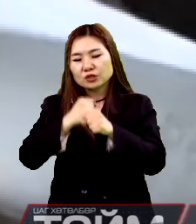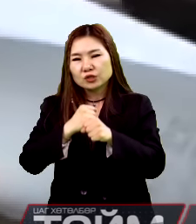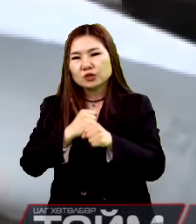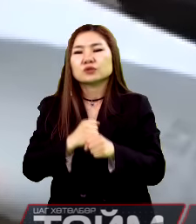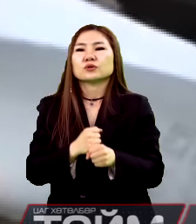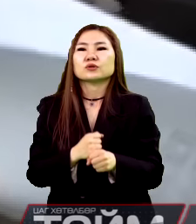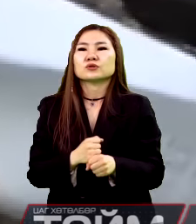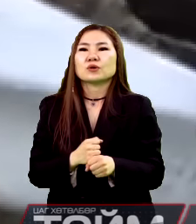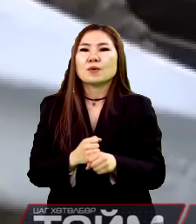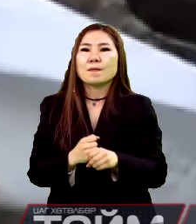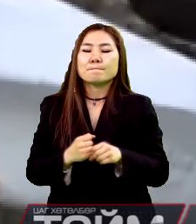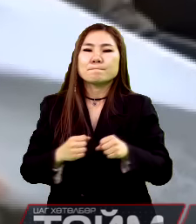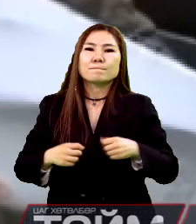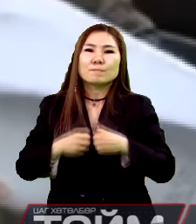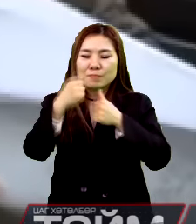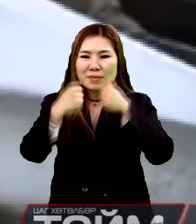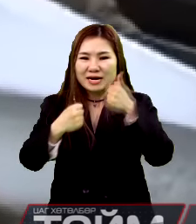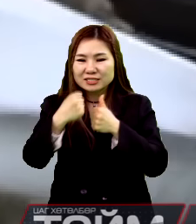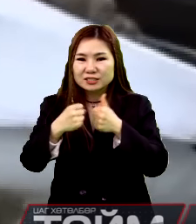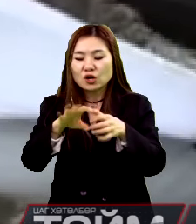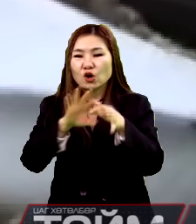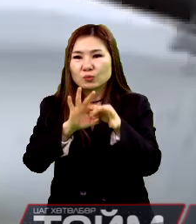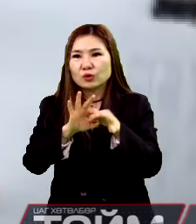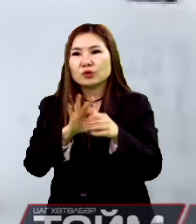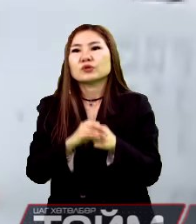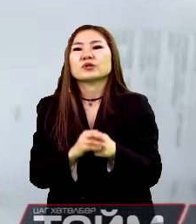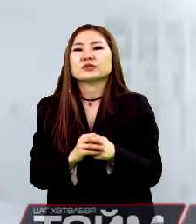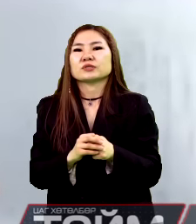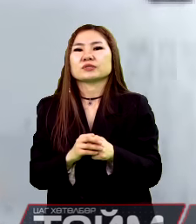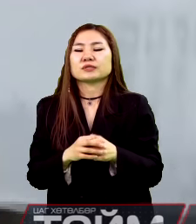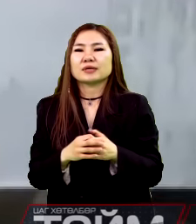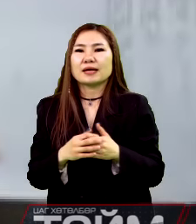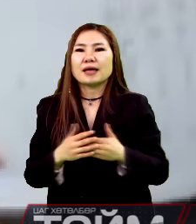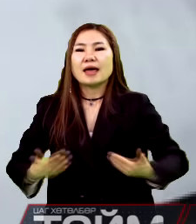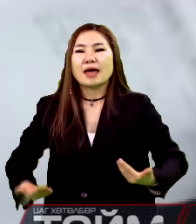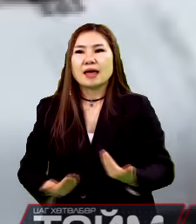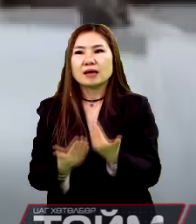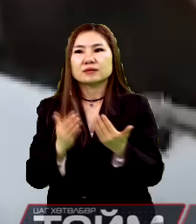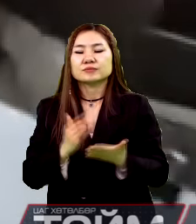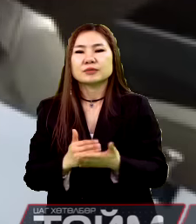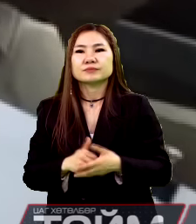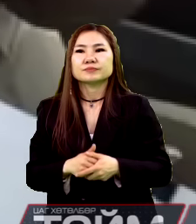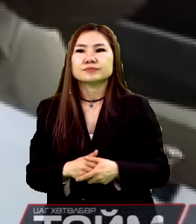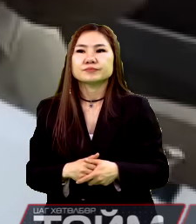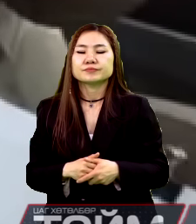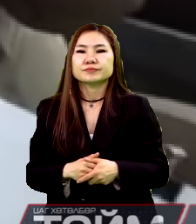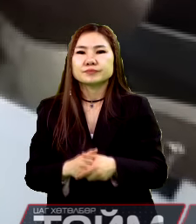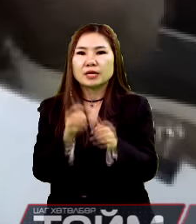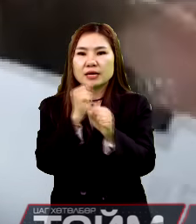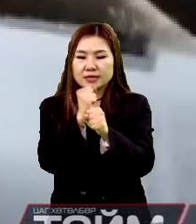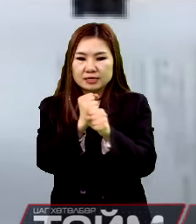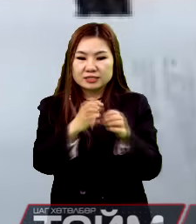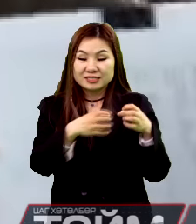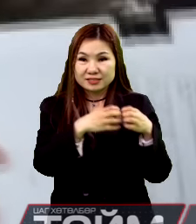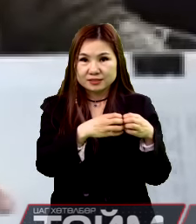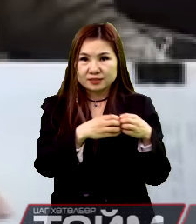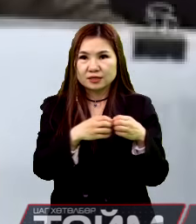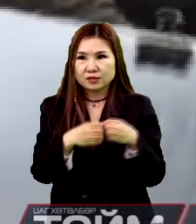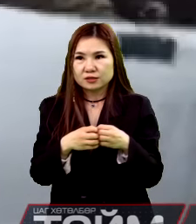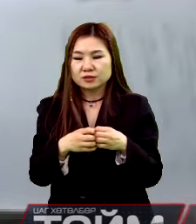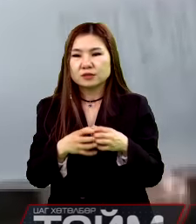машин зөрөөсөн пүрүүс зөрөөсөн юм хот байгаар амьдраад шүү дээ энэ бас их юутай байсан юм а ажлыс гараад